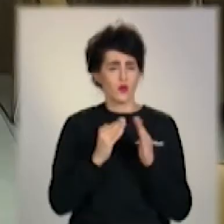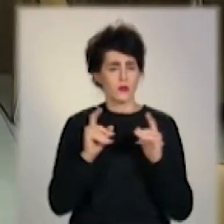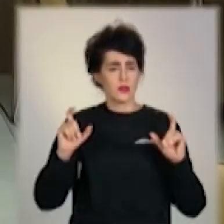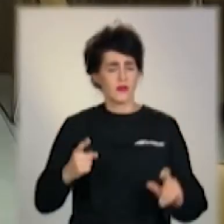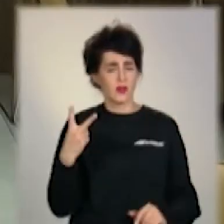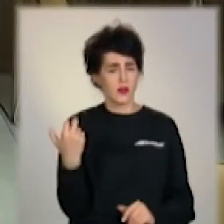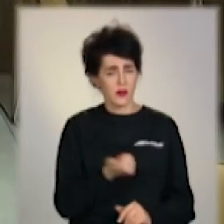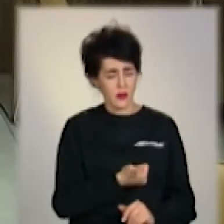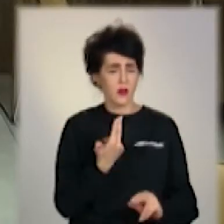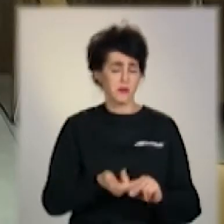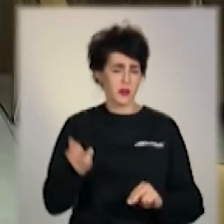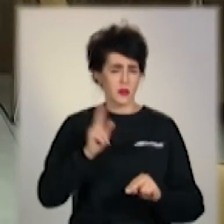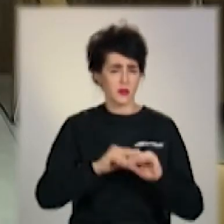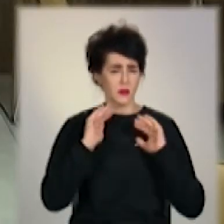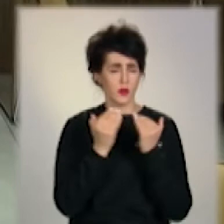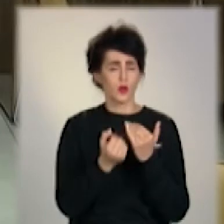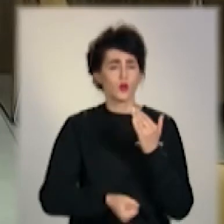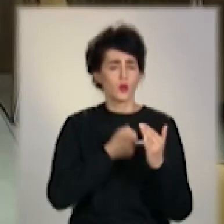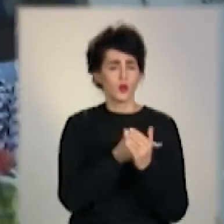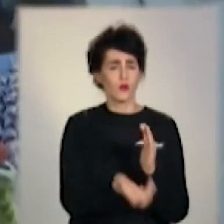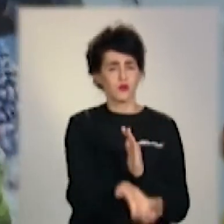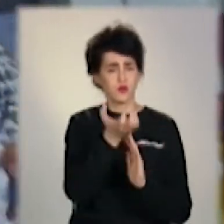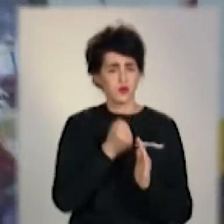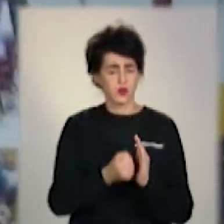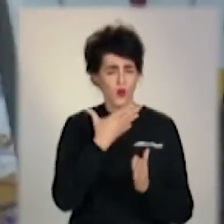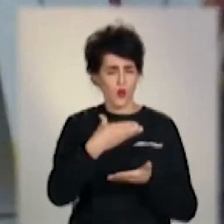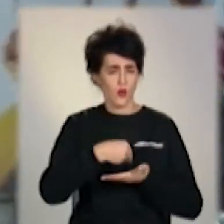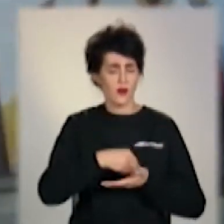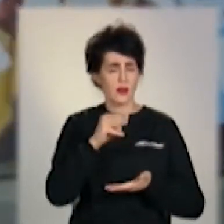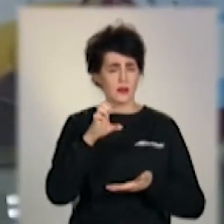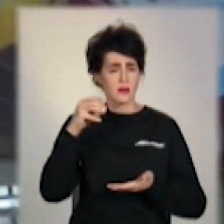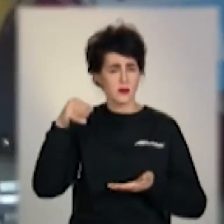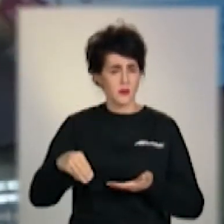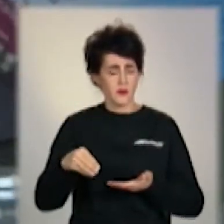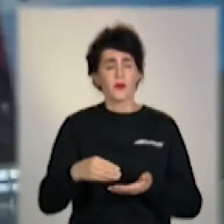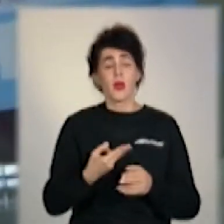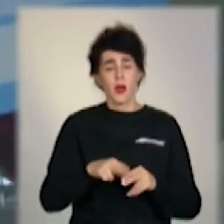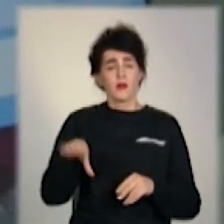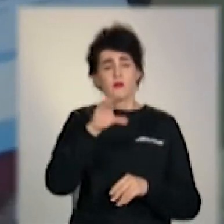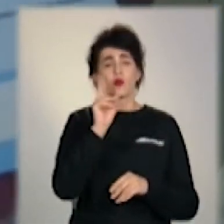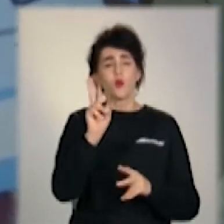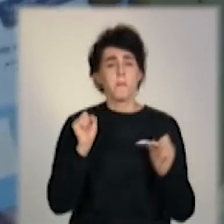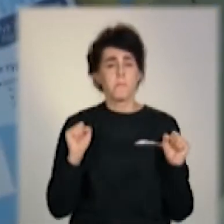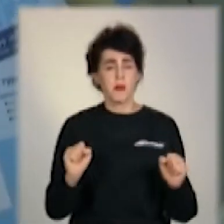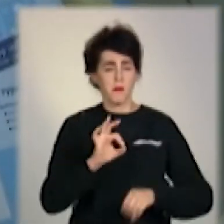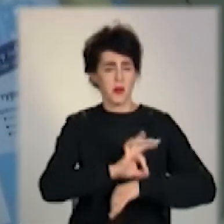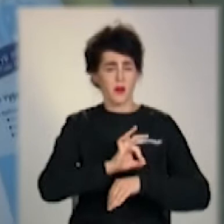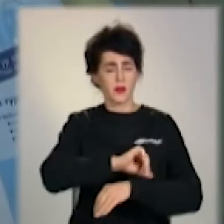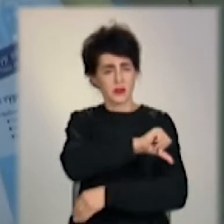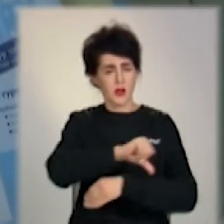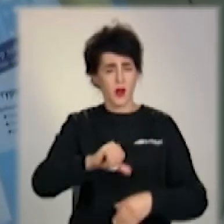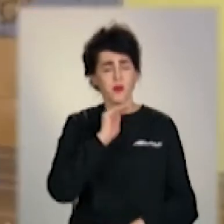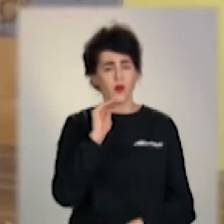і лишитися на самоізоляції до отримання результату ПЛР-тесту. Клієнтам, які бояться захворіти за кордоном,